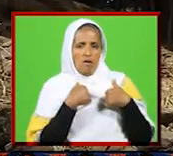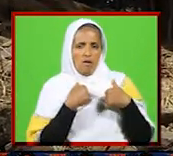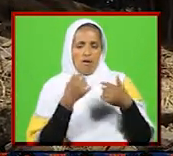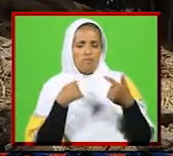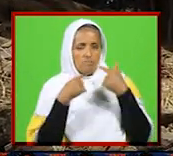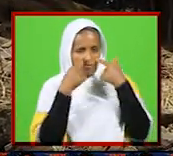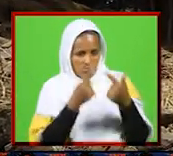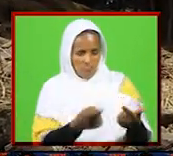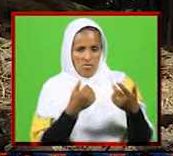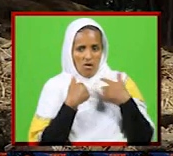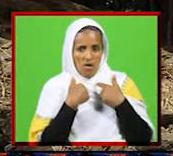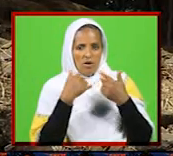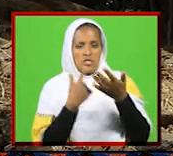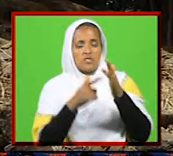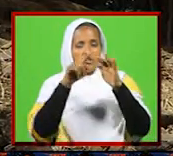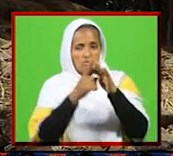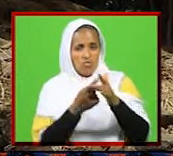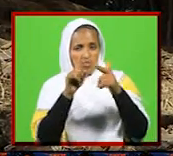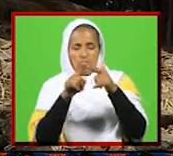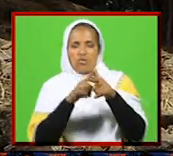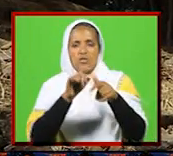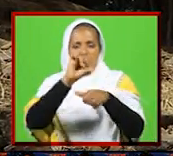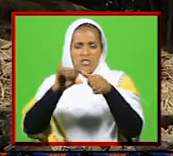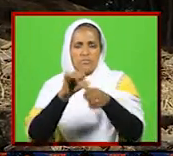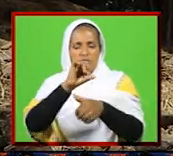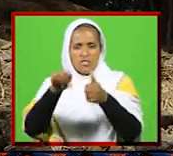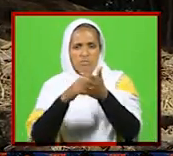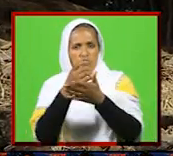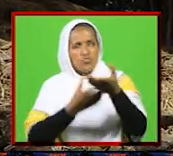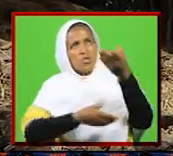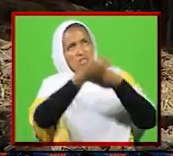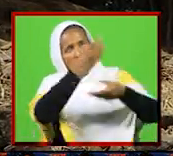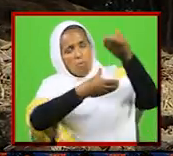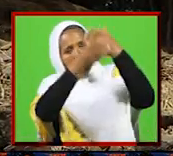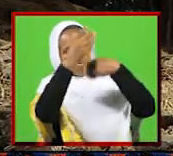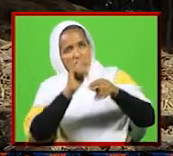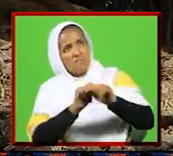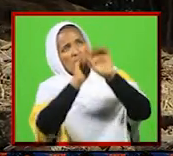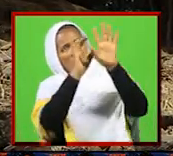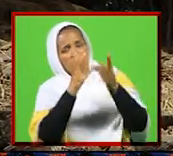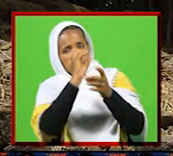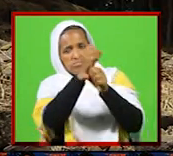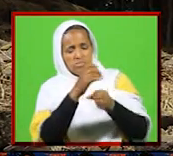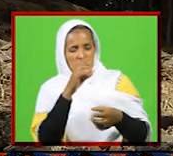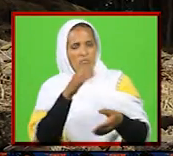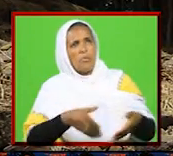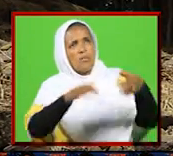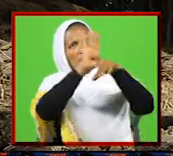አይነት ድንጋይ አለ፣ እኔም አይቼዋለሁኝ። ከዛ ጀምሮ እንግዲህ ህዝብ እርስ በርሱ እየተቀባበለ ይህን ገደል አውጥቶ